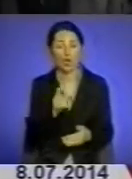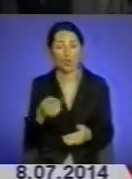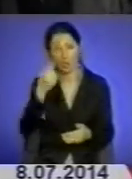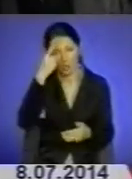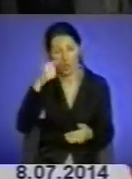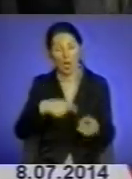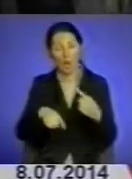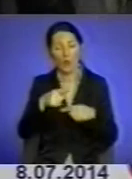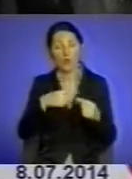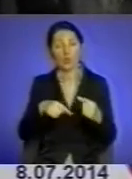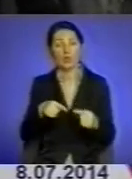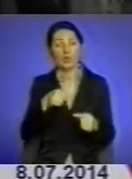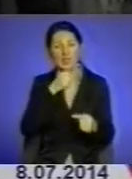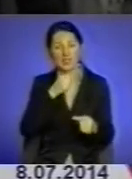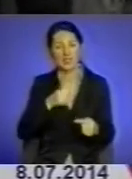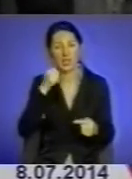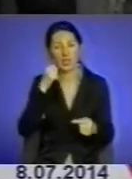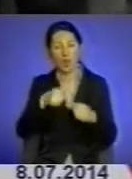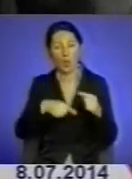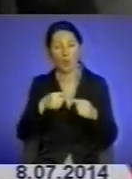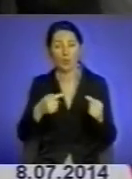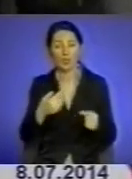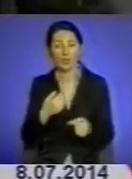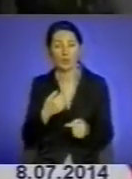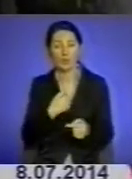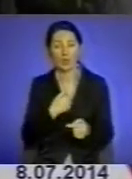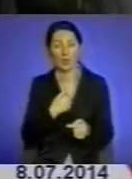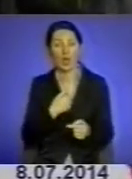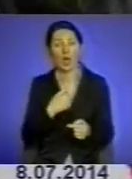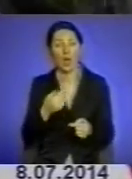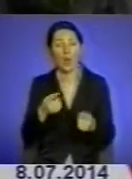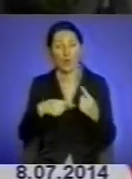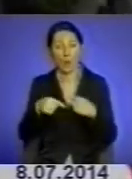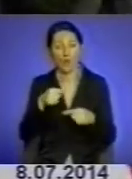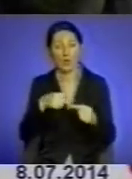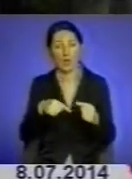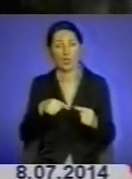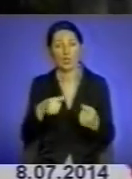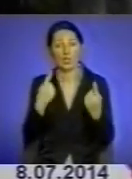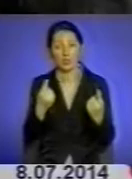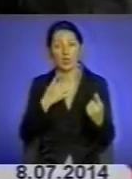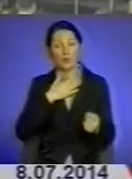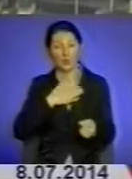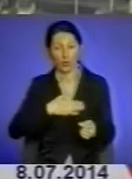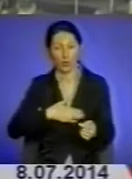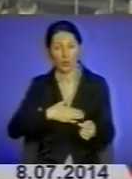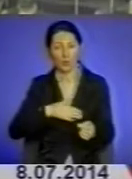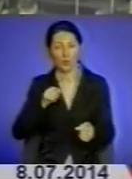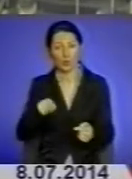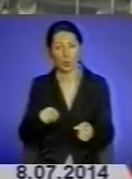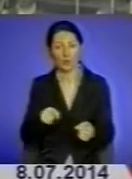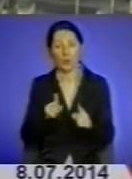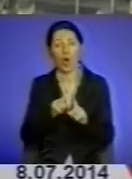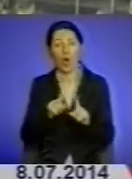знаєте, повертаючись, старше покоління, бо я саме воно поверталося з великим задоволенням. Особливо